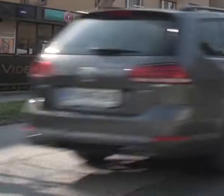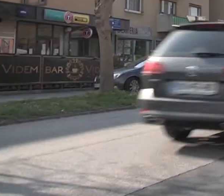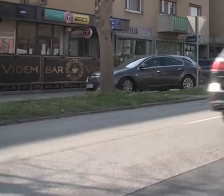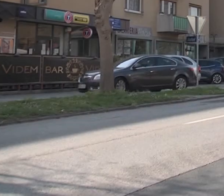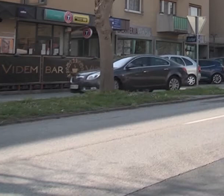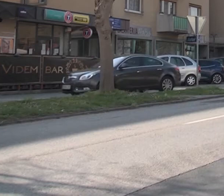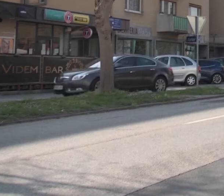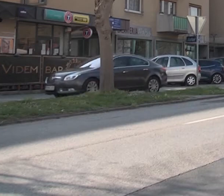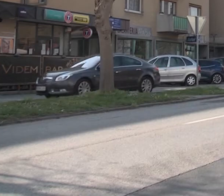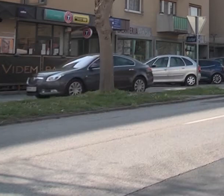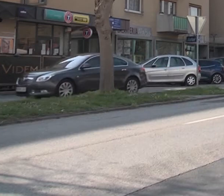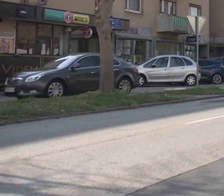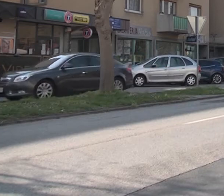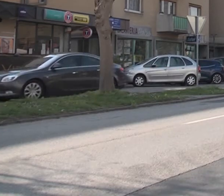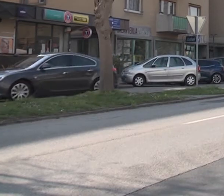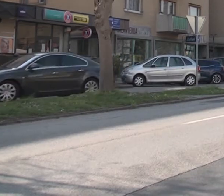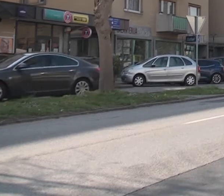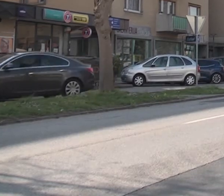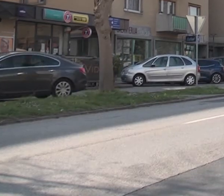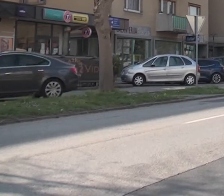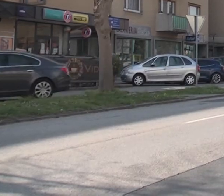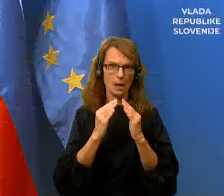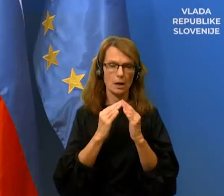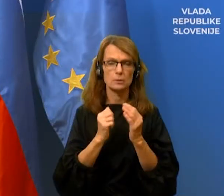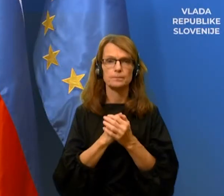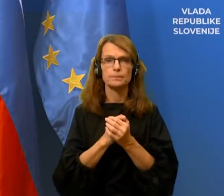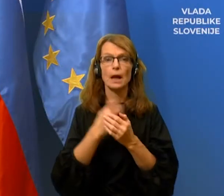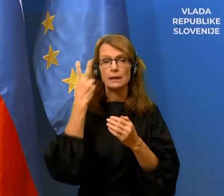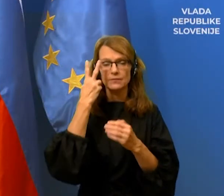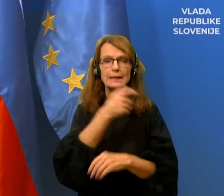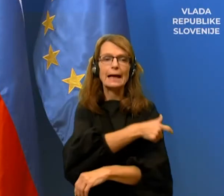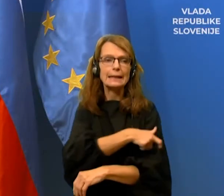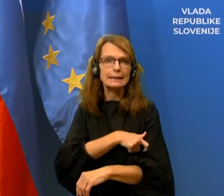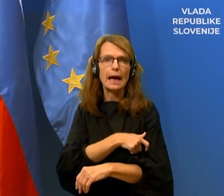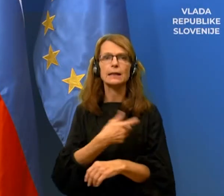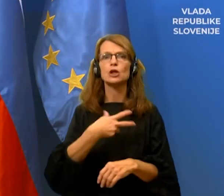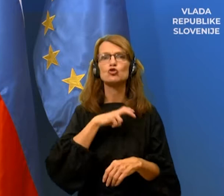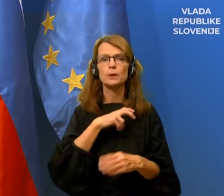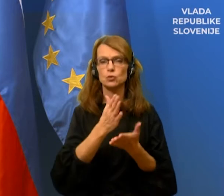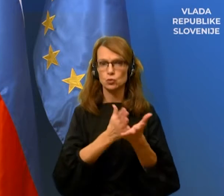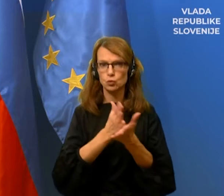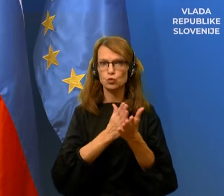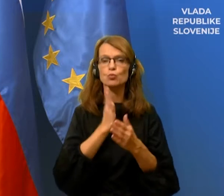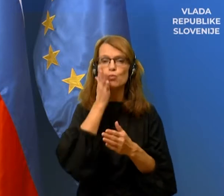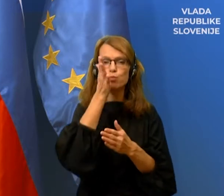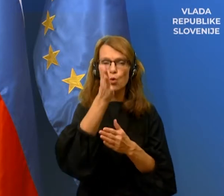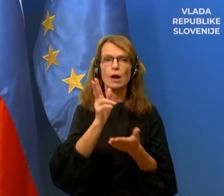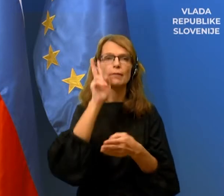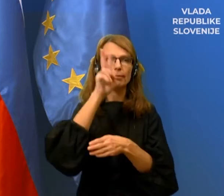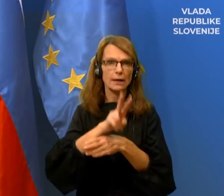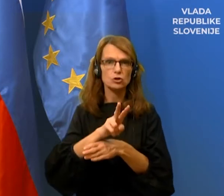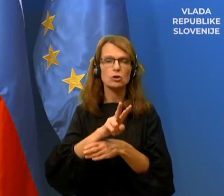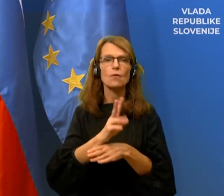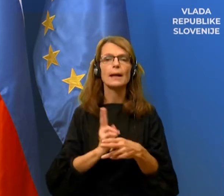in razlogi potovanja, je še pojasnil Kacin. Seveda bodo redarji in inšpekcijske službe nadzorovali to prehajanje